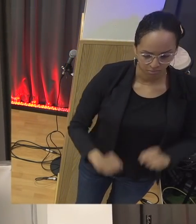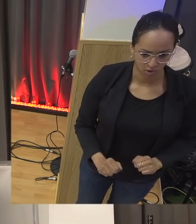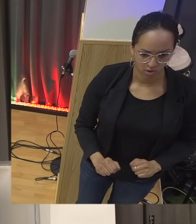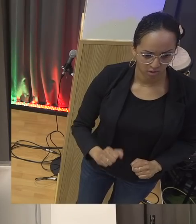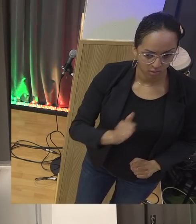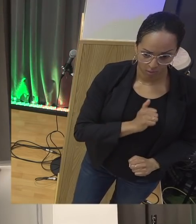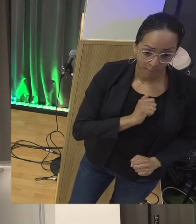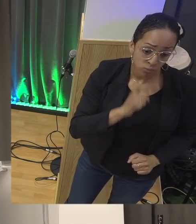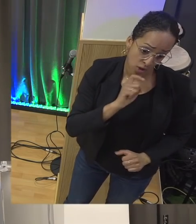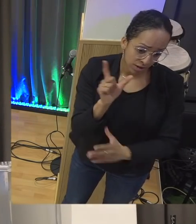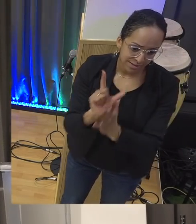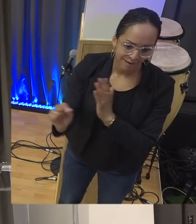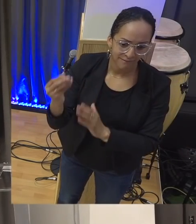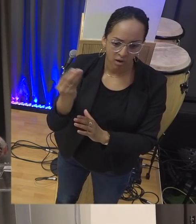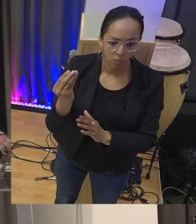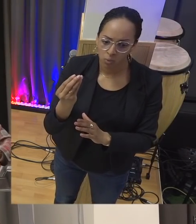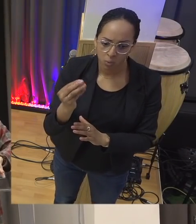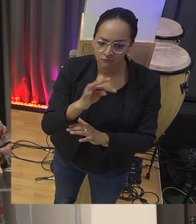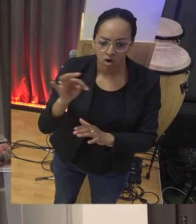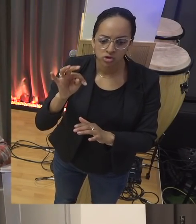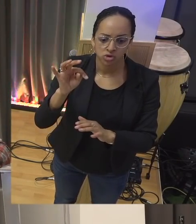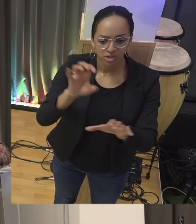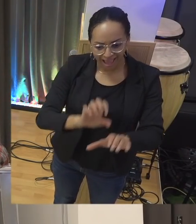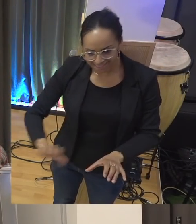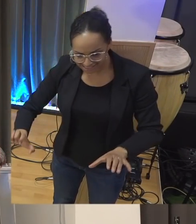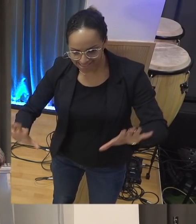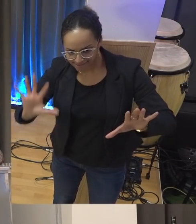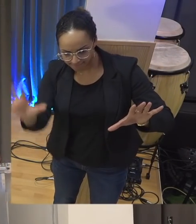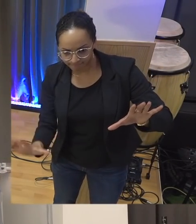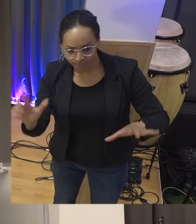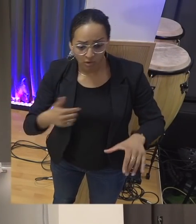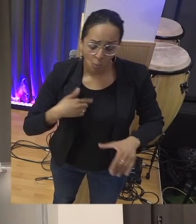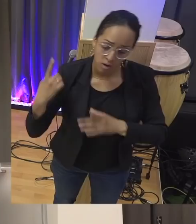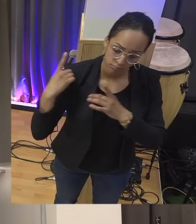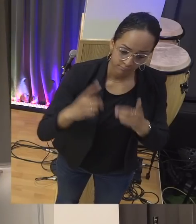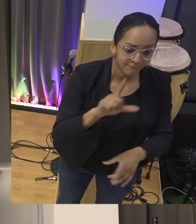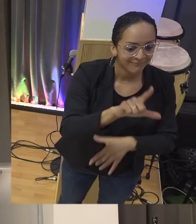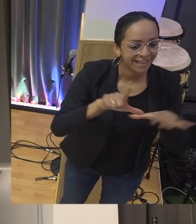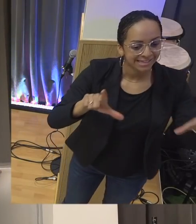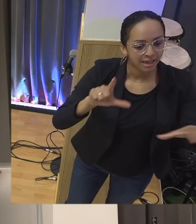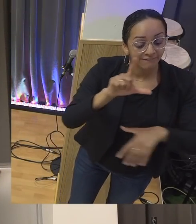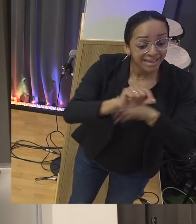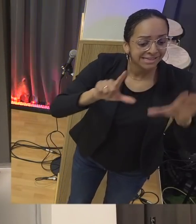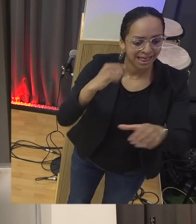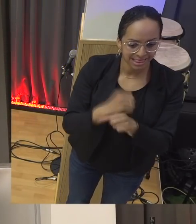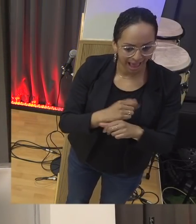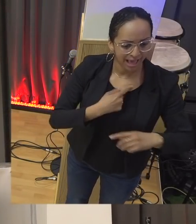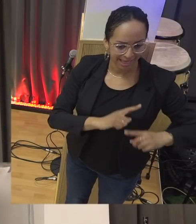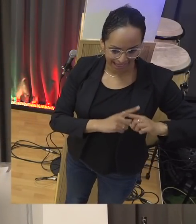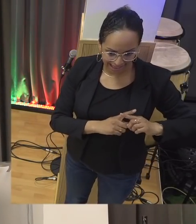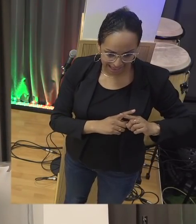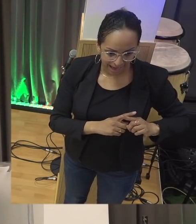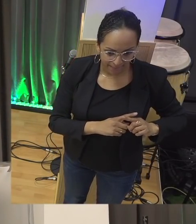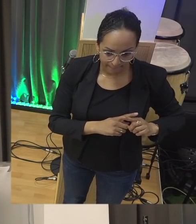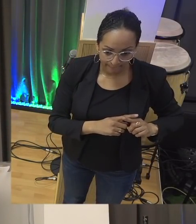pars tout à l'heure, je prends le train pour l'Est de la France. Ça fait 27 ans que je suis chrétien et en 27 ans, j'ai encore vu du